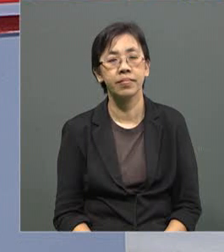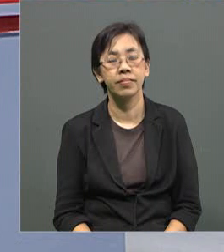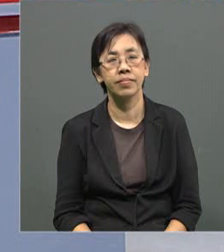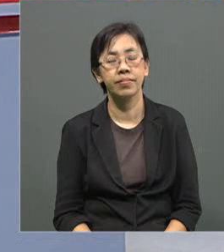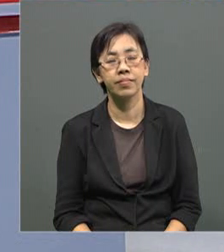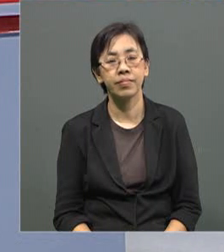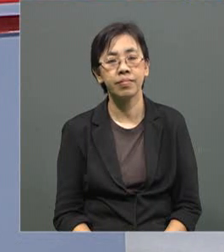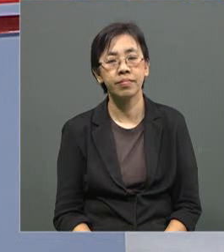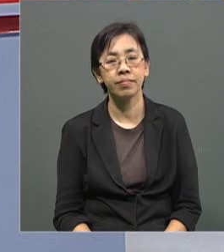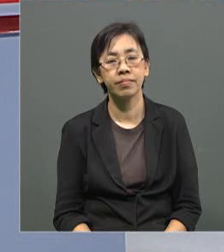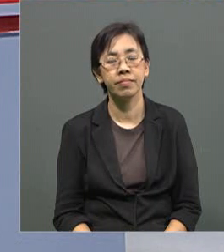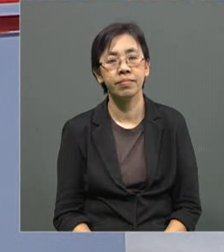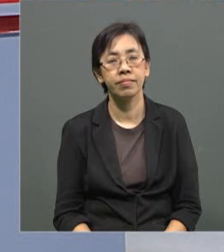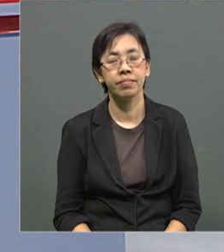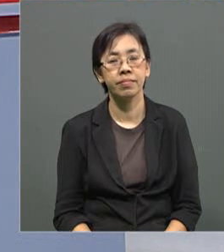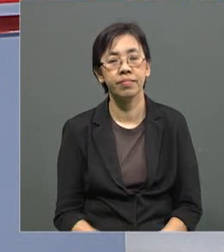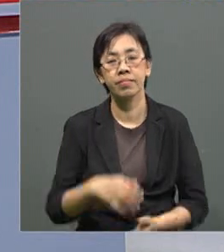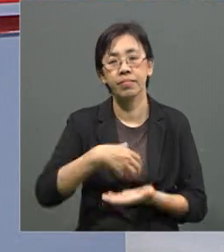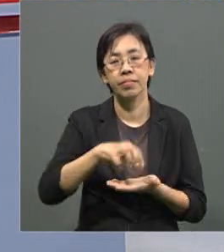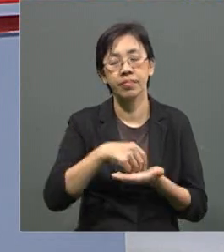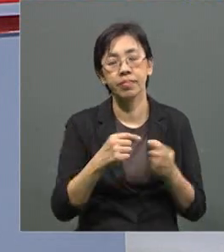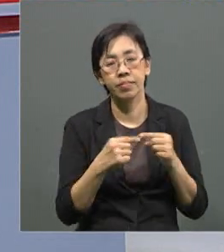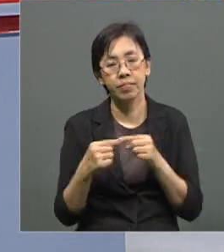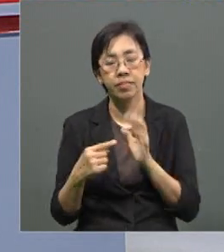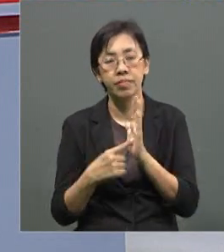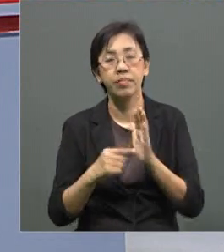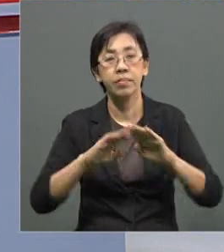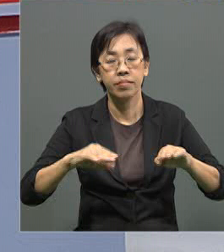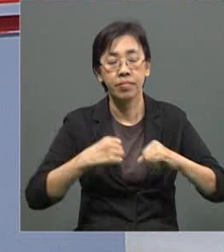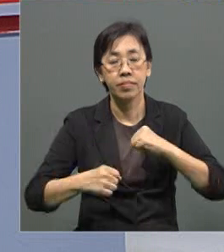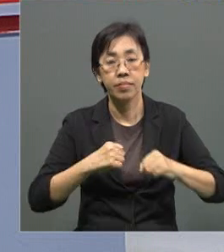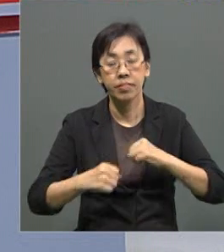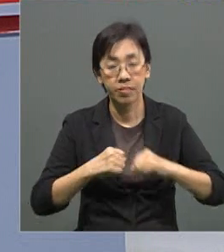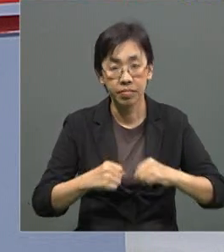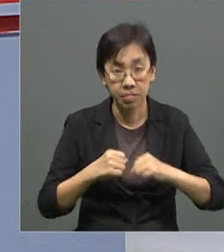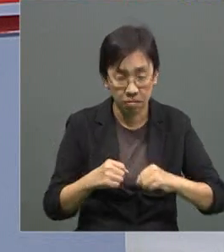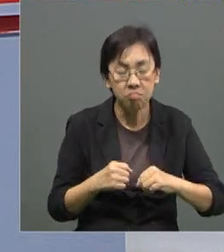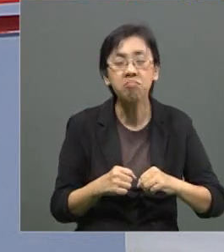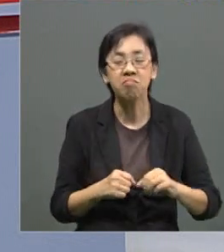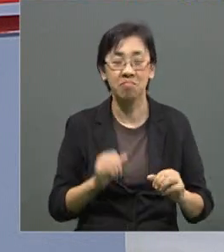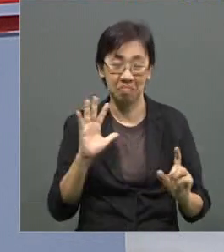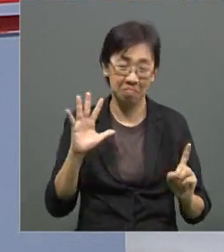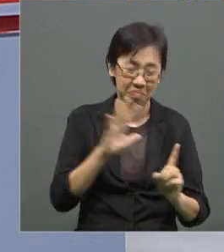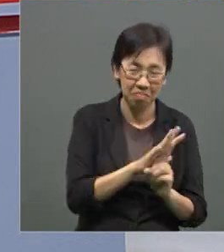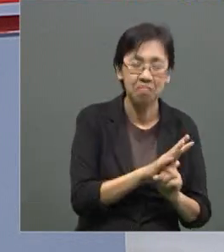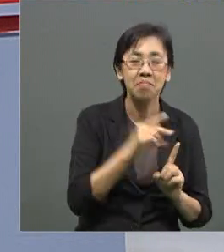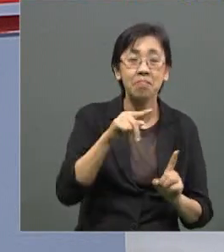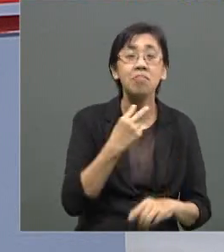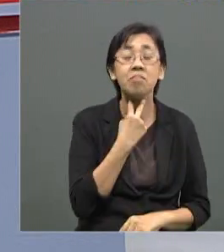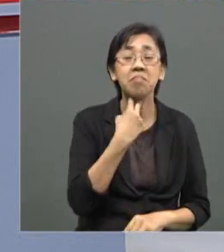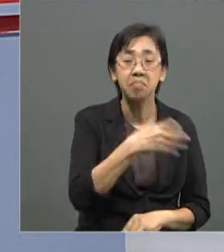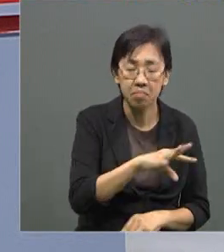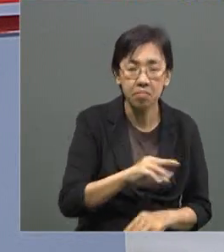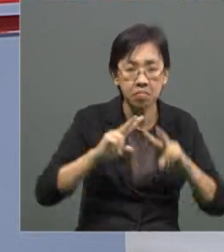สลับมาที่อีกเรื่องนึงนะครับคุณผู้ชมอย่างกรณีของเยาวชนป้าบัวผันเนี่ยมันก็มีข้อมูลที่เขากำลังสืบอยู่นะว่าตกลงแล้วมี